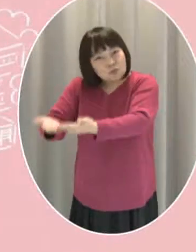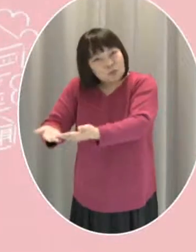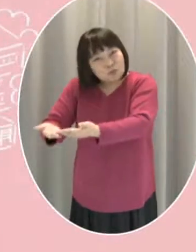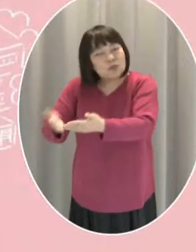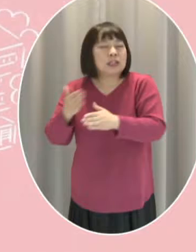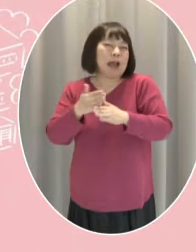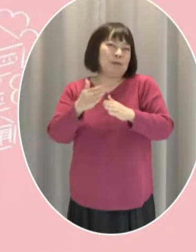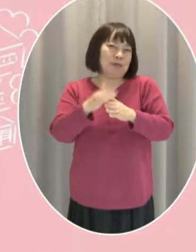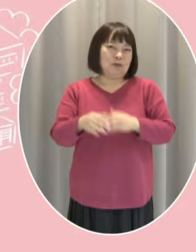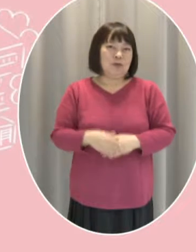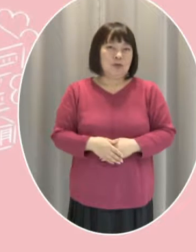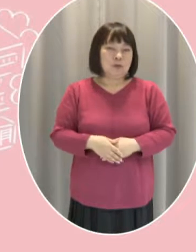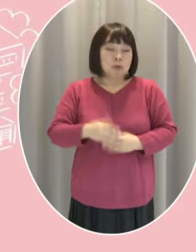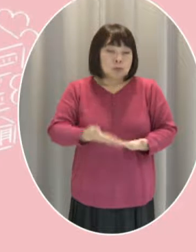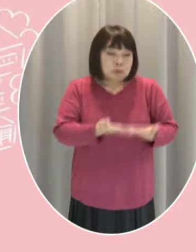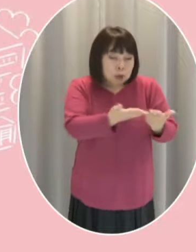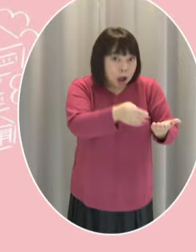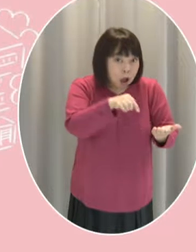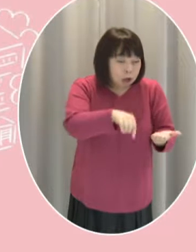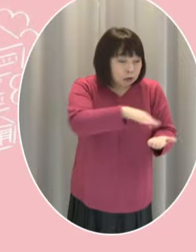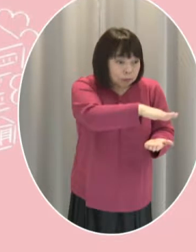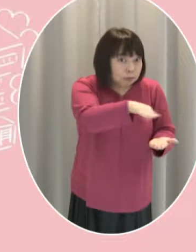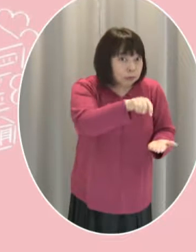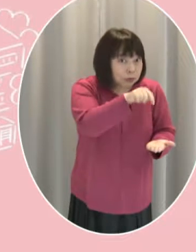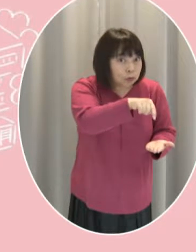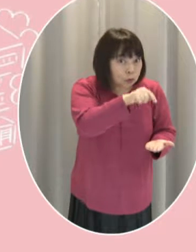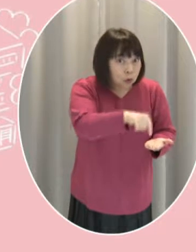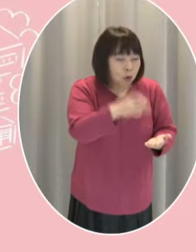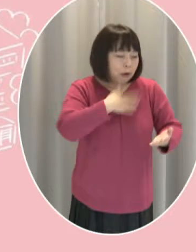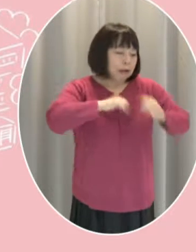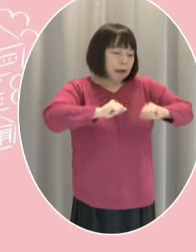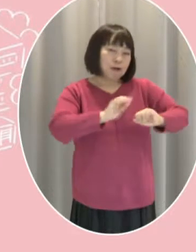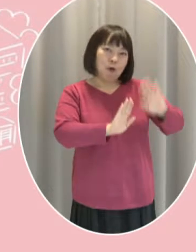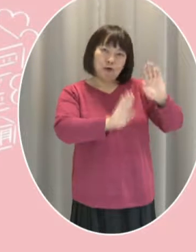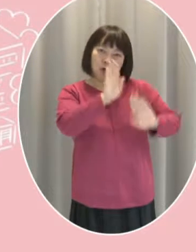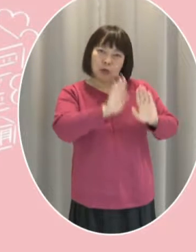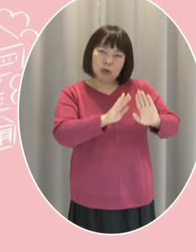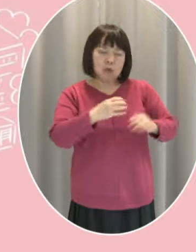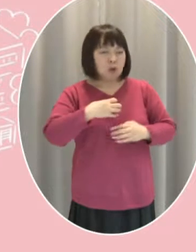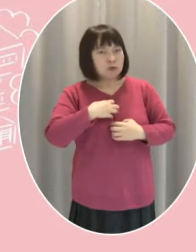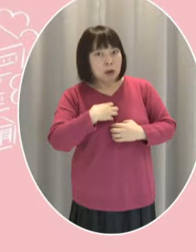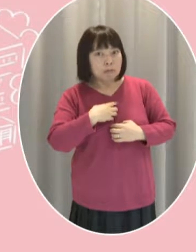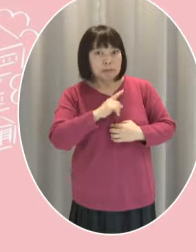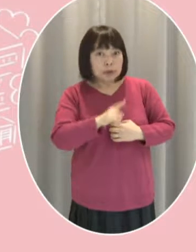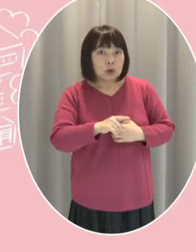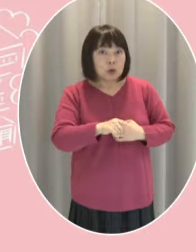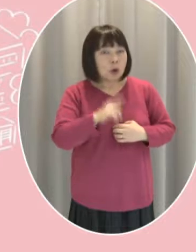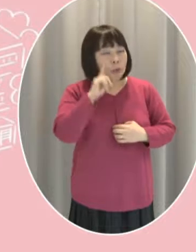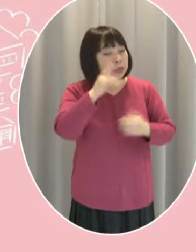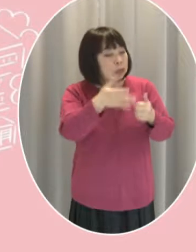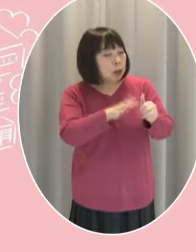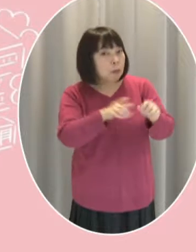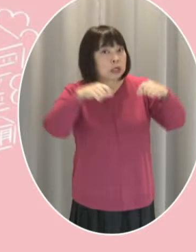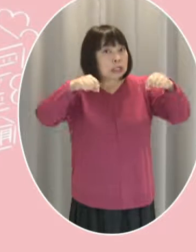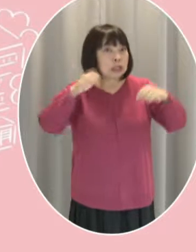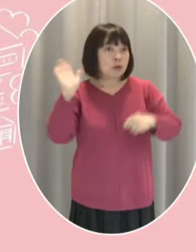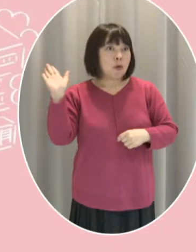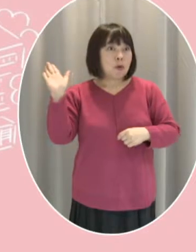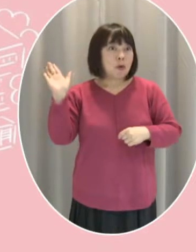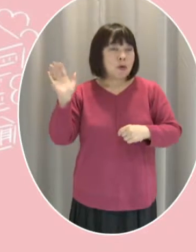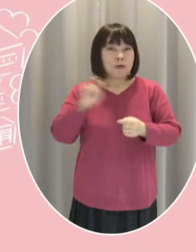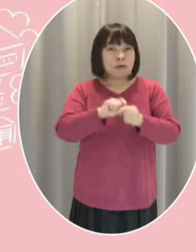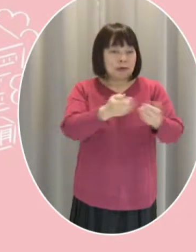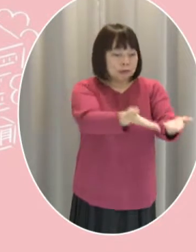利用者の健康状態や不安の把握など木の森シートの回収を通して行ってい